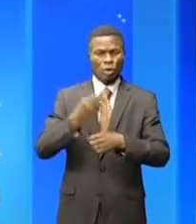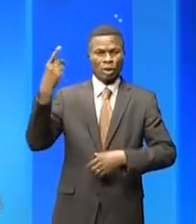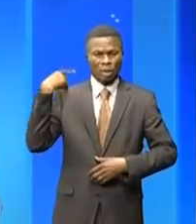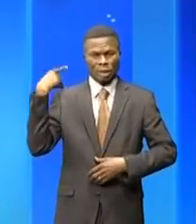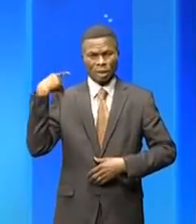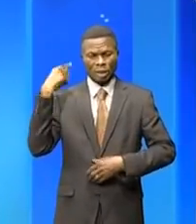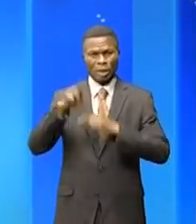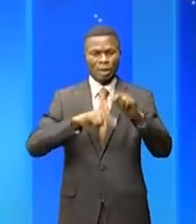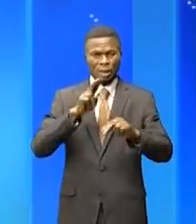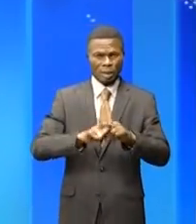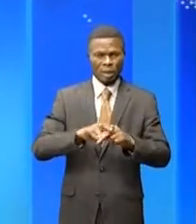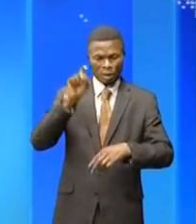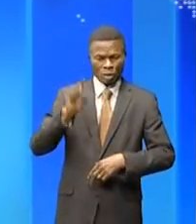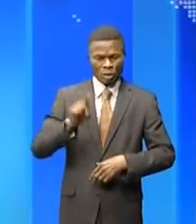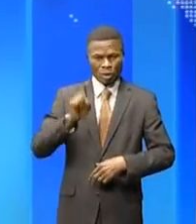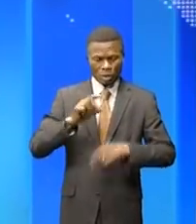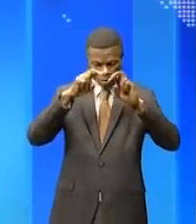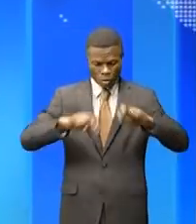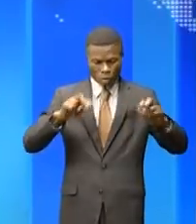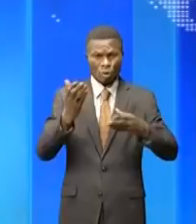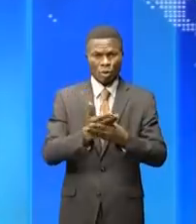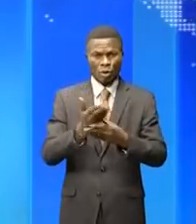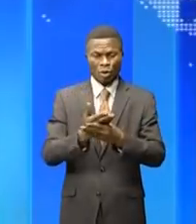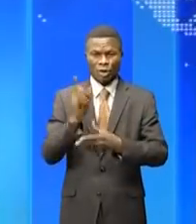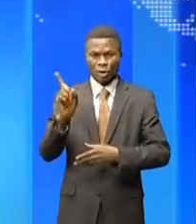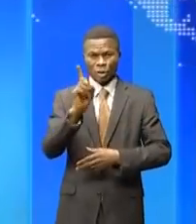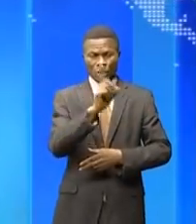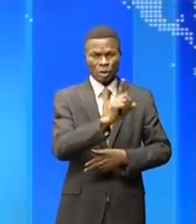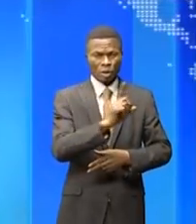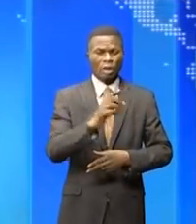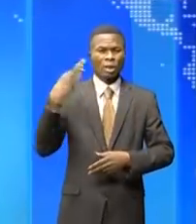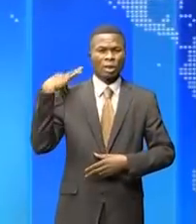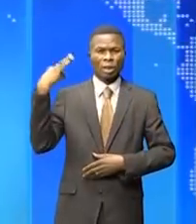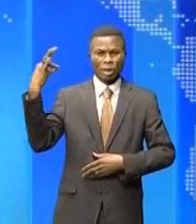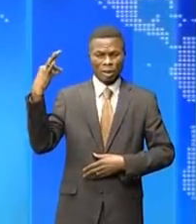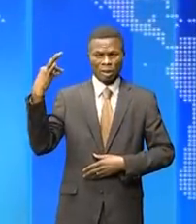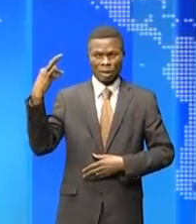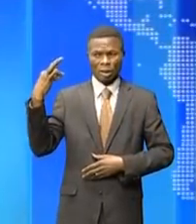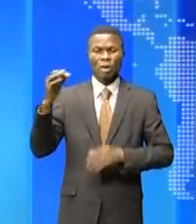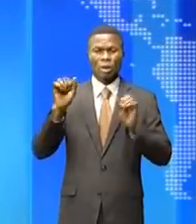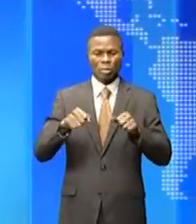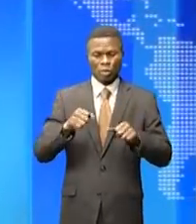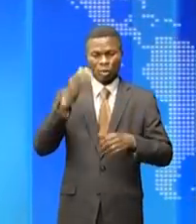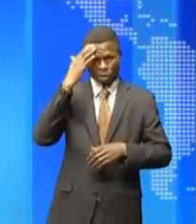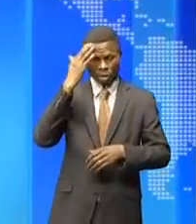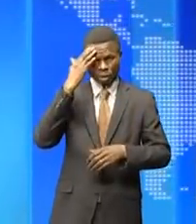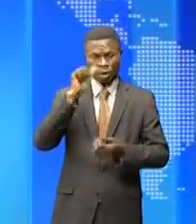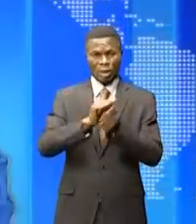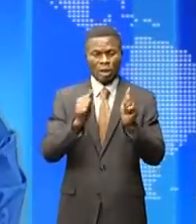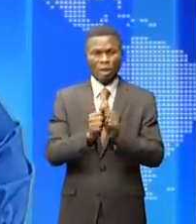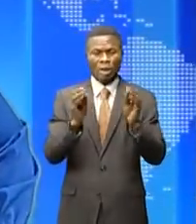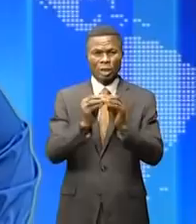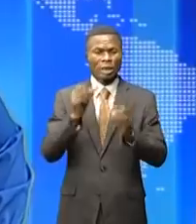nationaux qui devront examiner le dossier de chaque candidat et ben c'est ce que nous pouvons retenir de la plénière